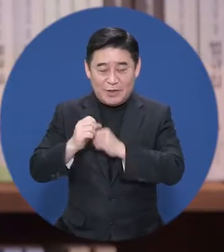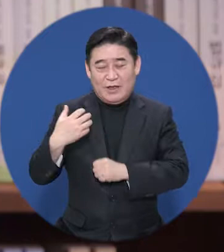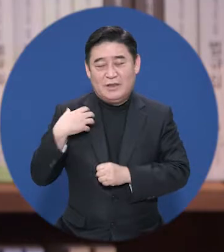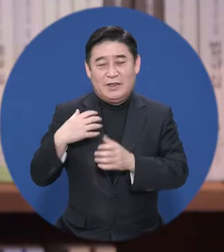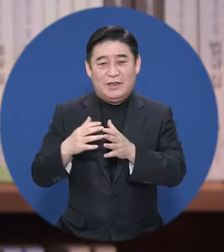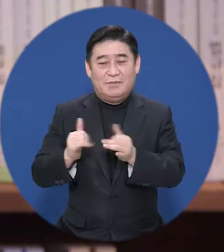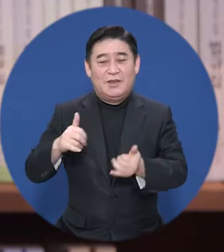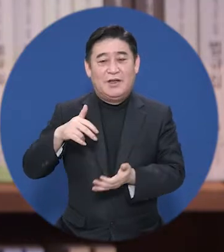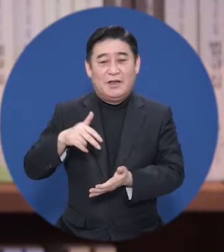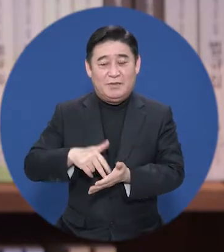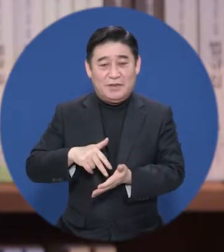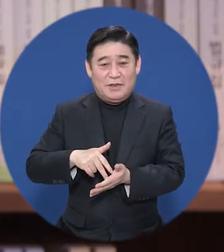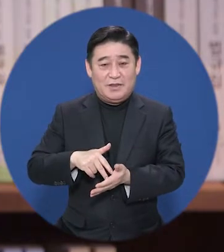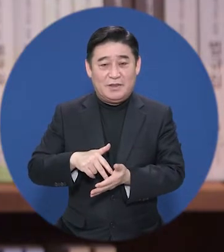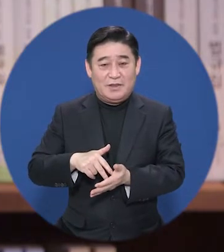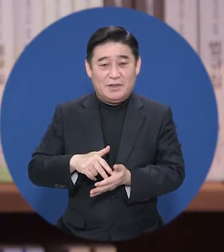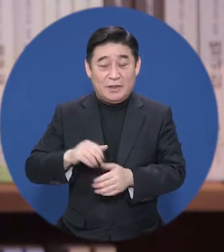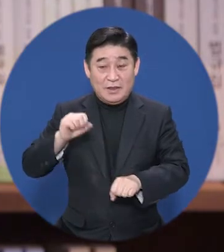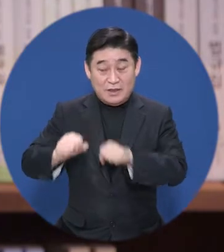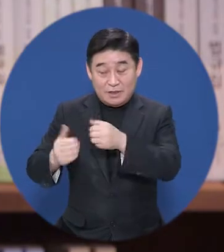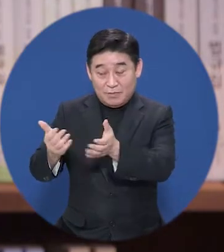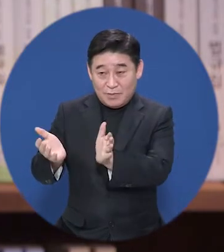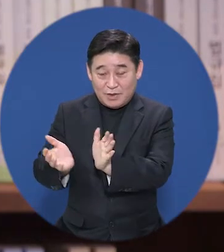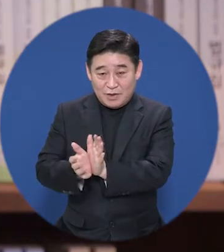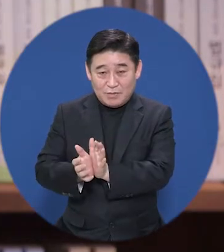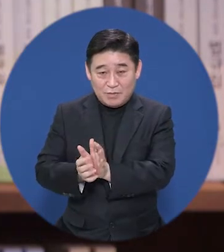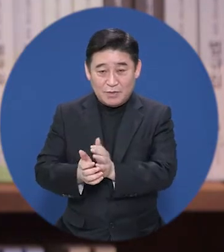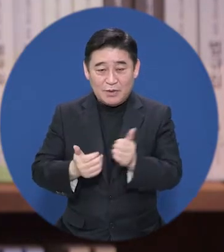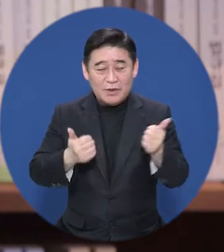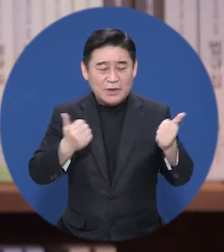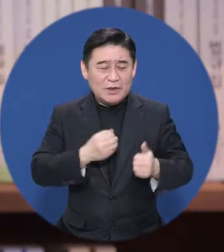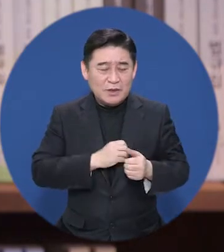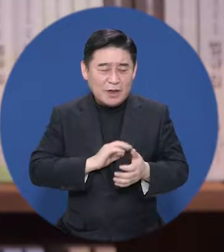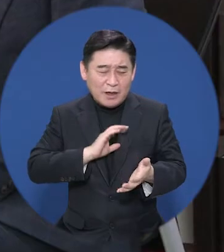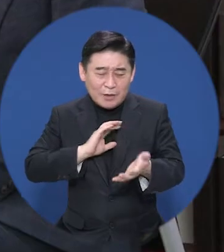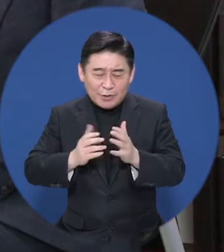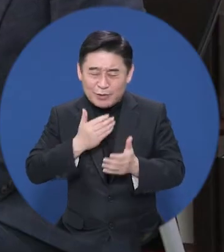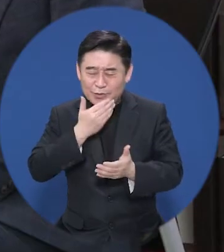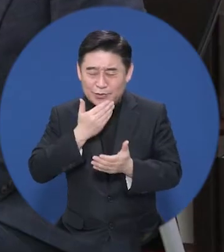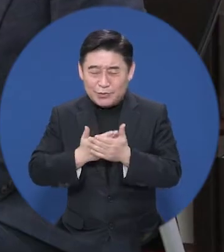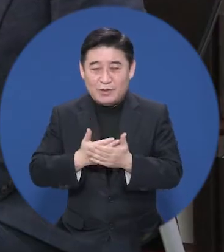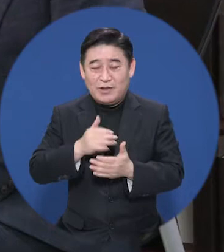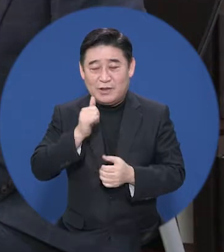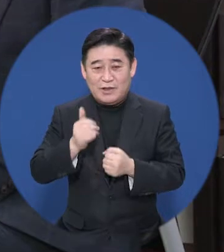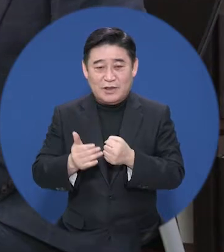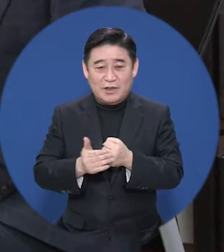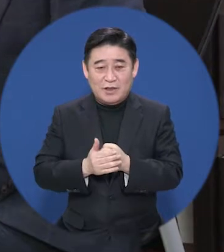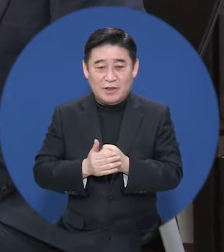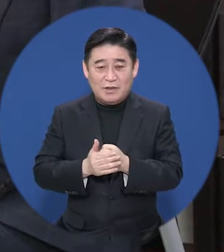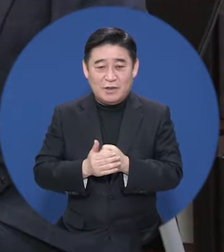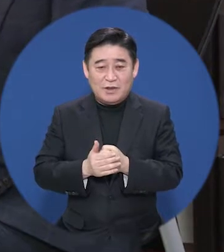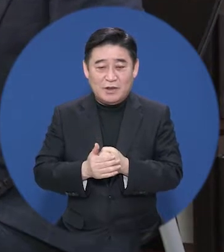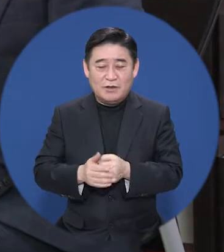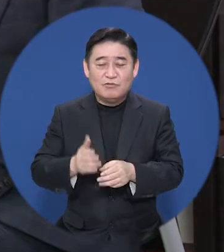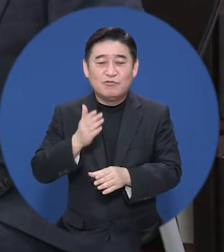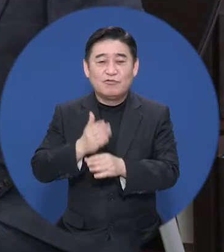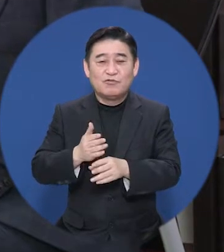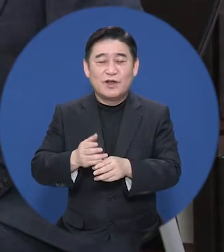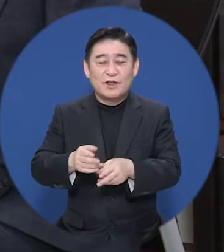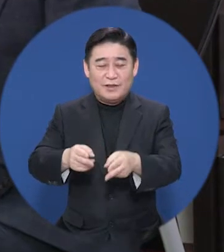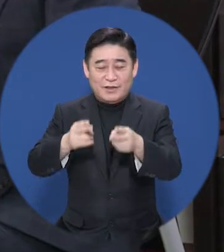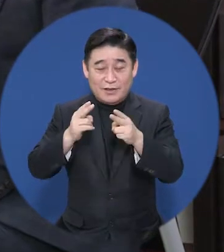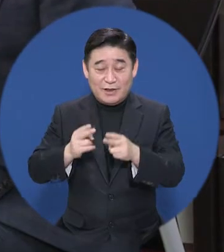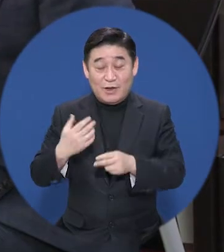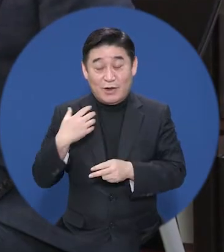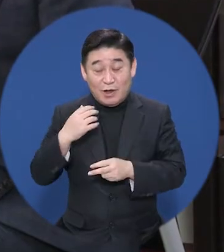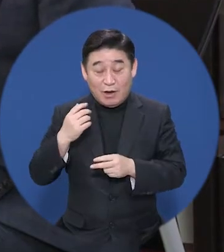책임자로서 예. 아무래도 이제 우리 집행부와 네, 네. 또 의원 상호간의 소통이 가장 중요했기 때문에 그 가교 역할을 하기 위해서 노력을 많이